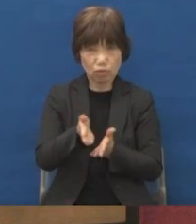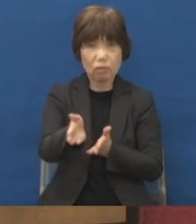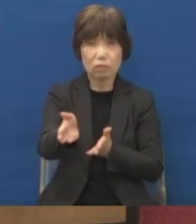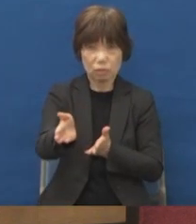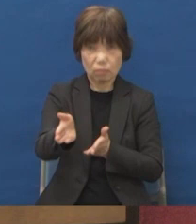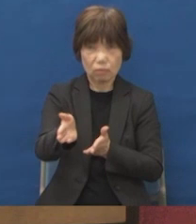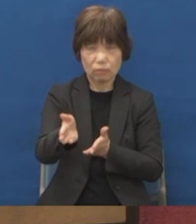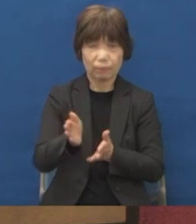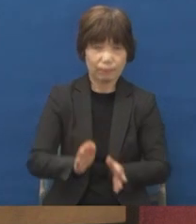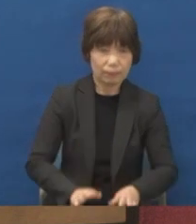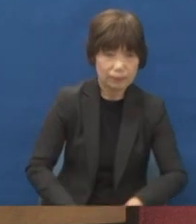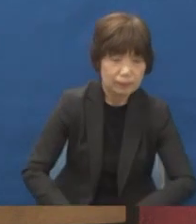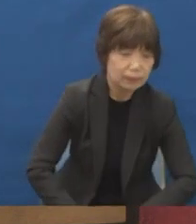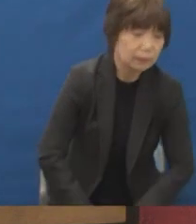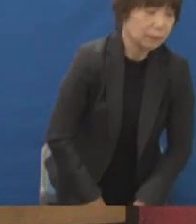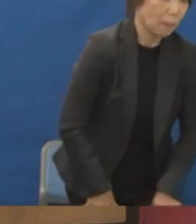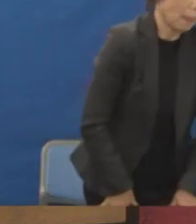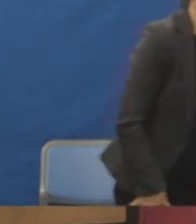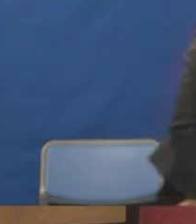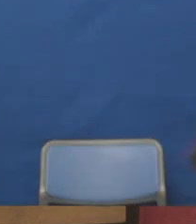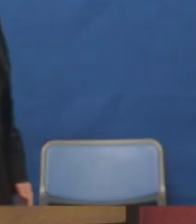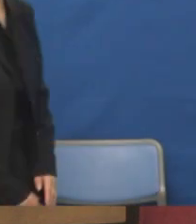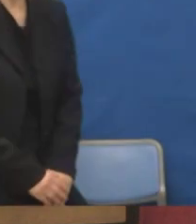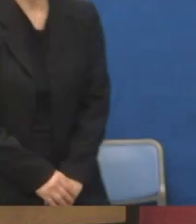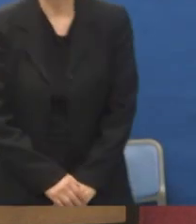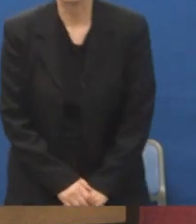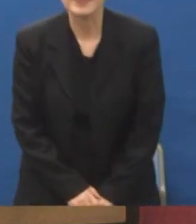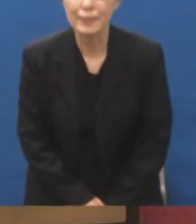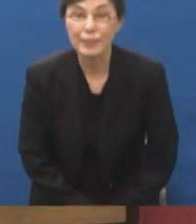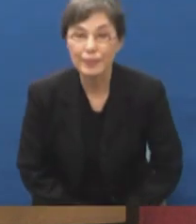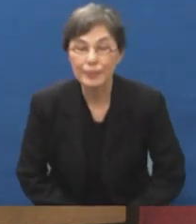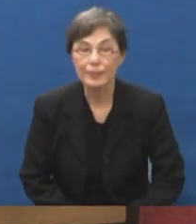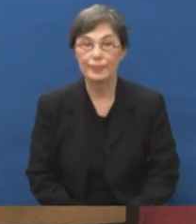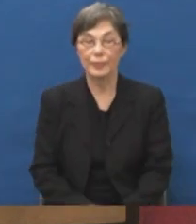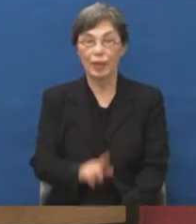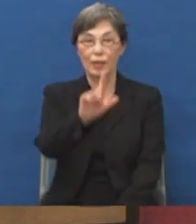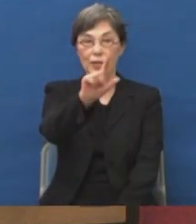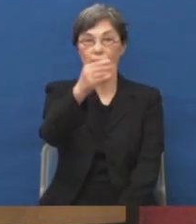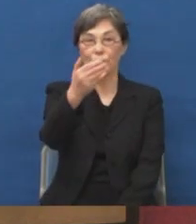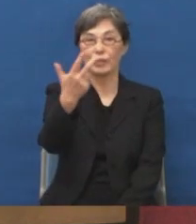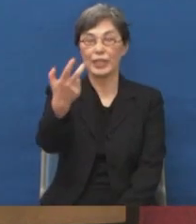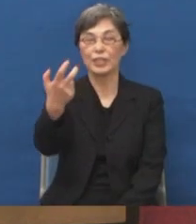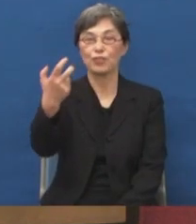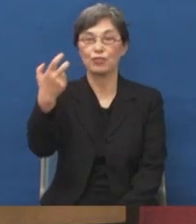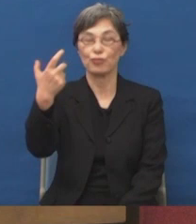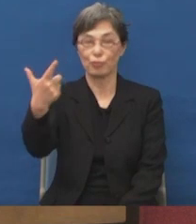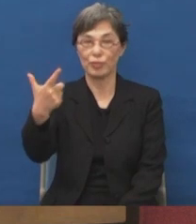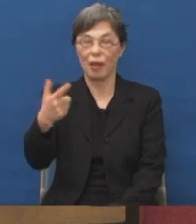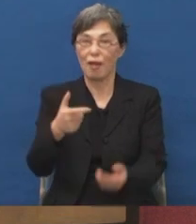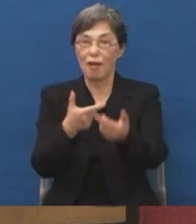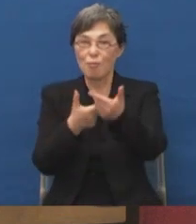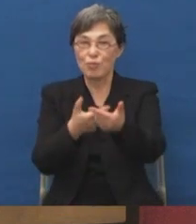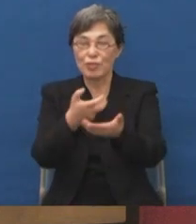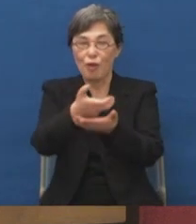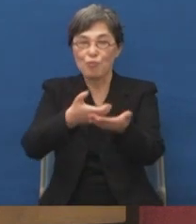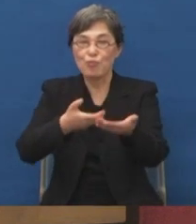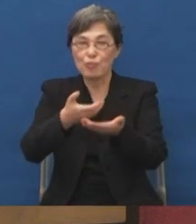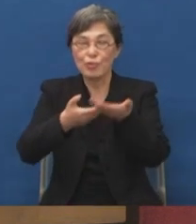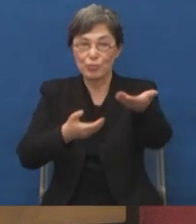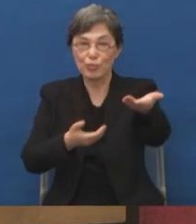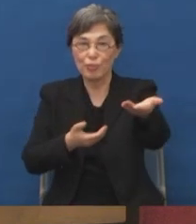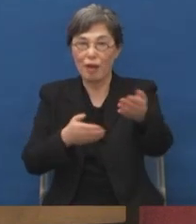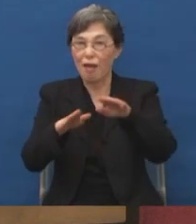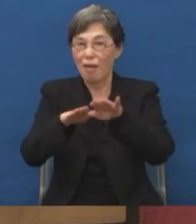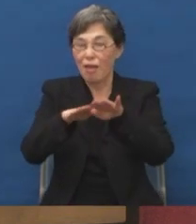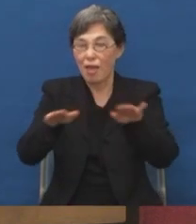ません。1976年、政府見解は、武器の輸出については、平和国家としての